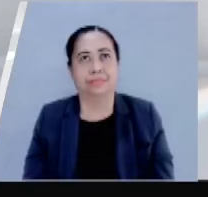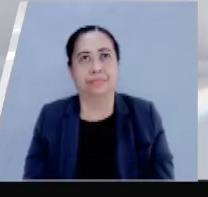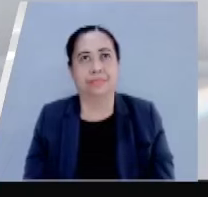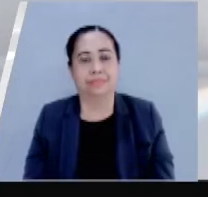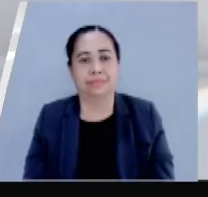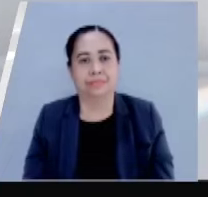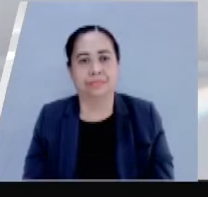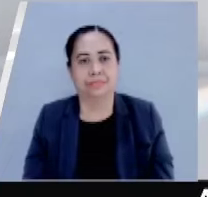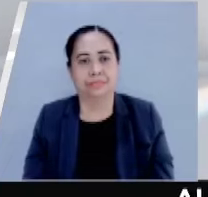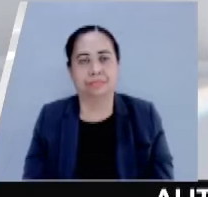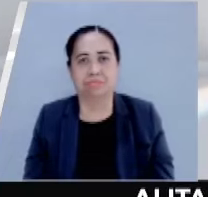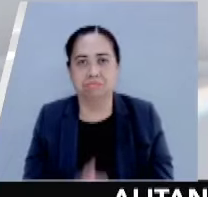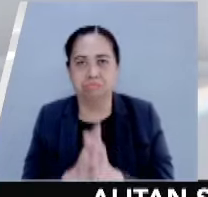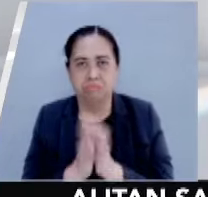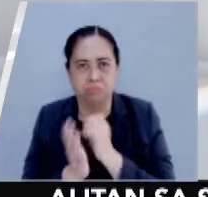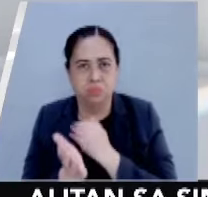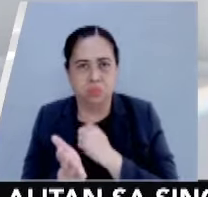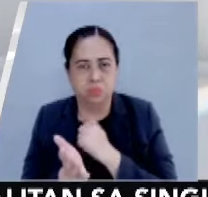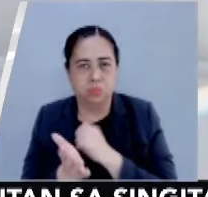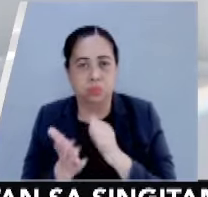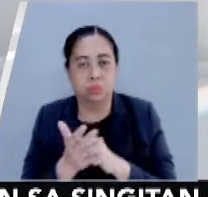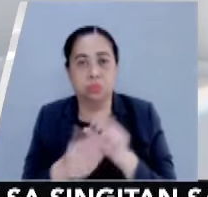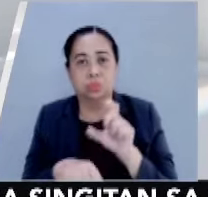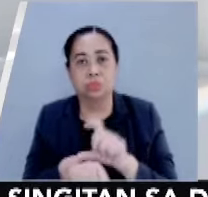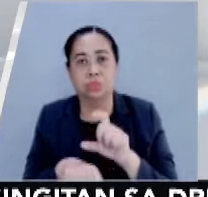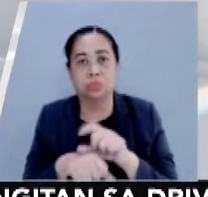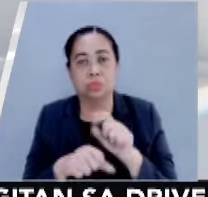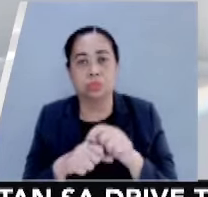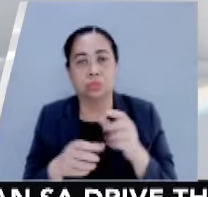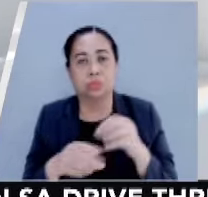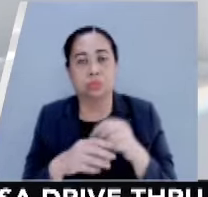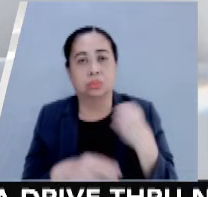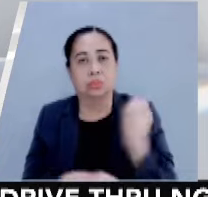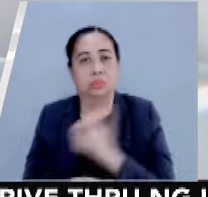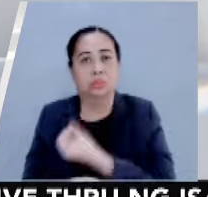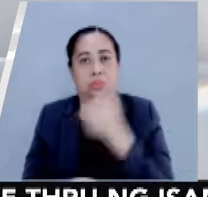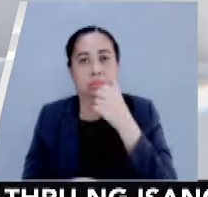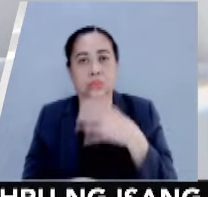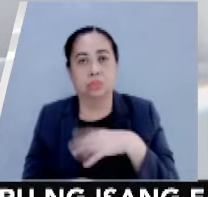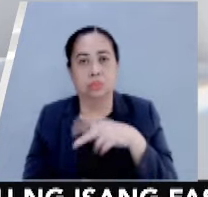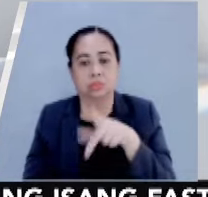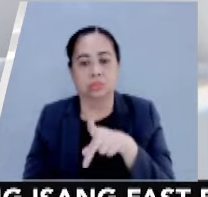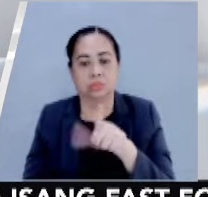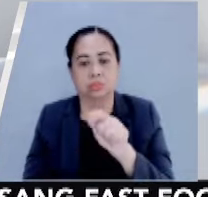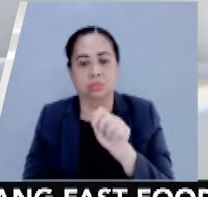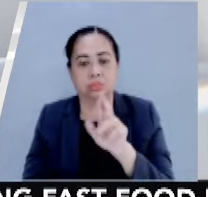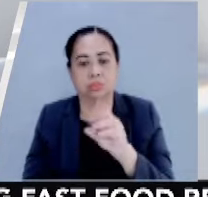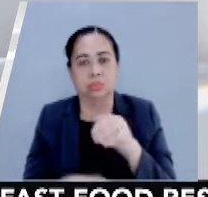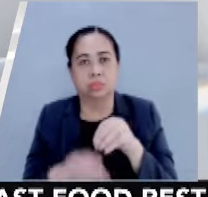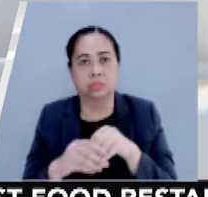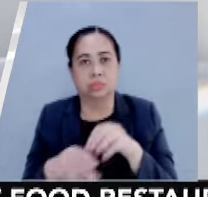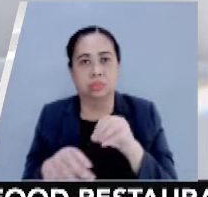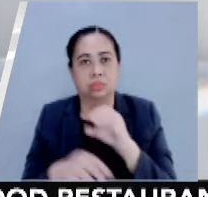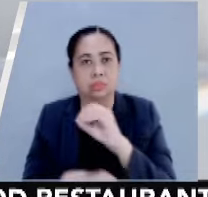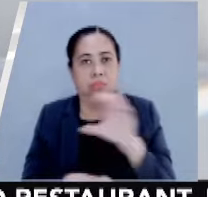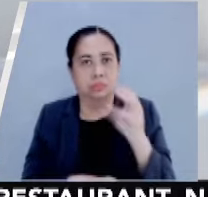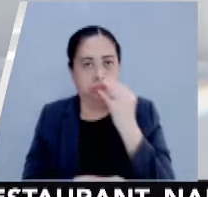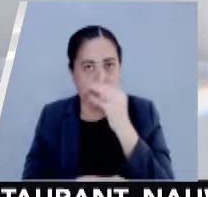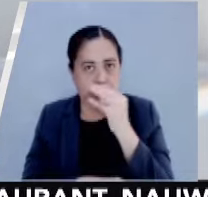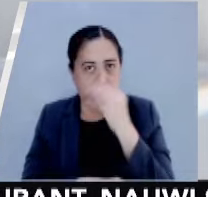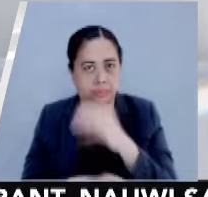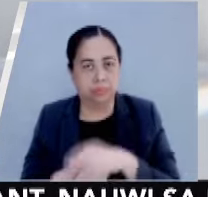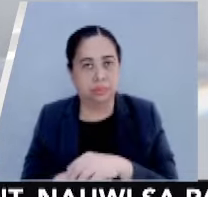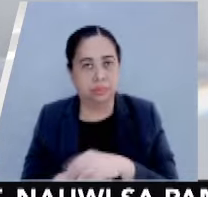Humingi ng paumanhe ng parish priest ng Nuestra Señora del Pilar Shrine and Parish sa Mamburao Occidental, Mindoro. Kasunod